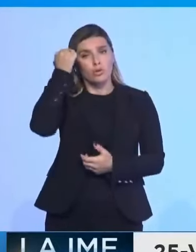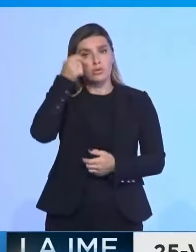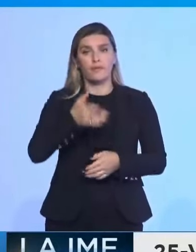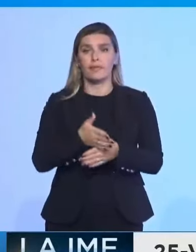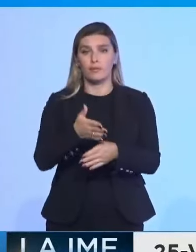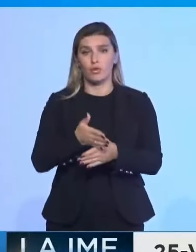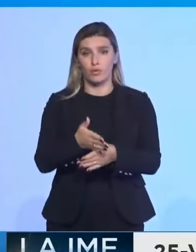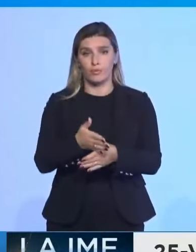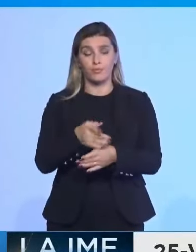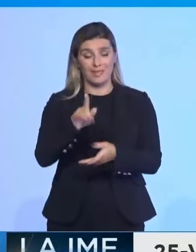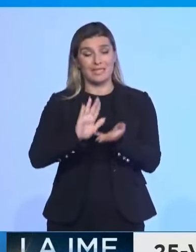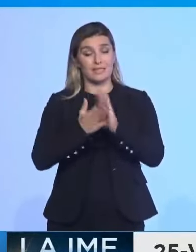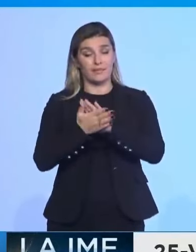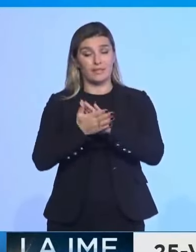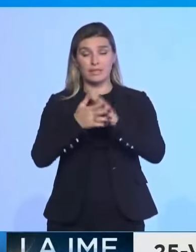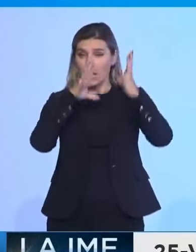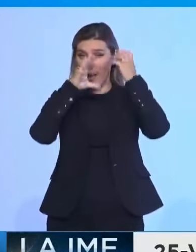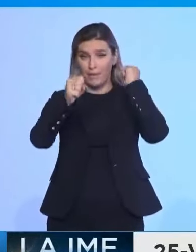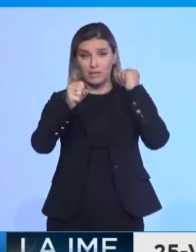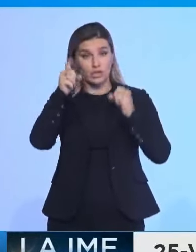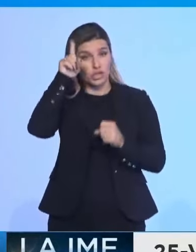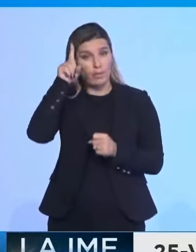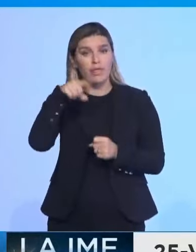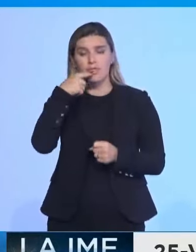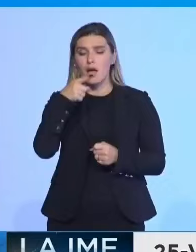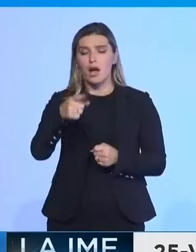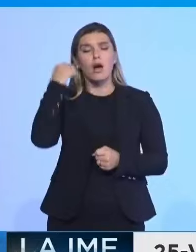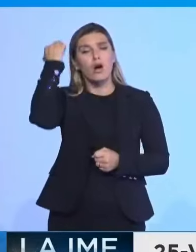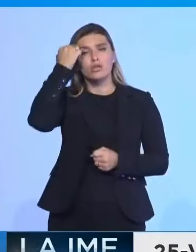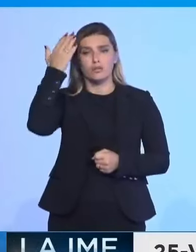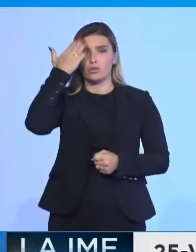Zëvendës ambasadori gjerman tha se Kosova është një histori suksesi.